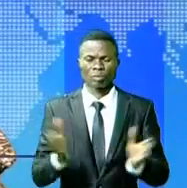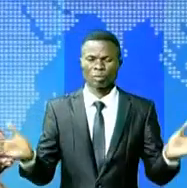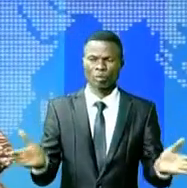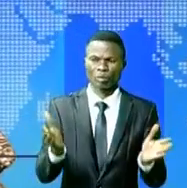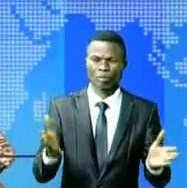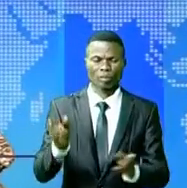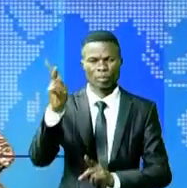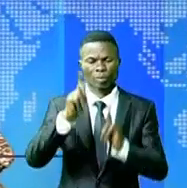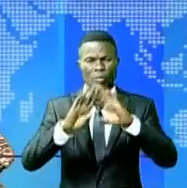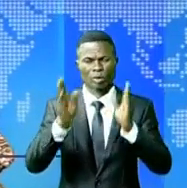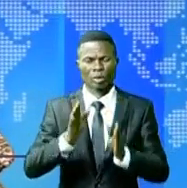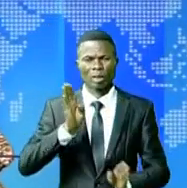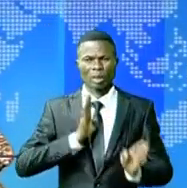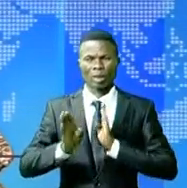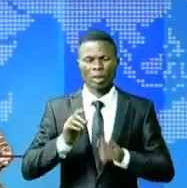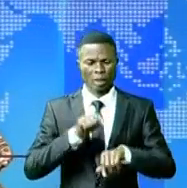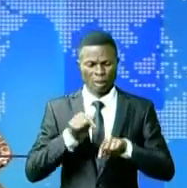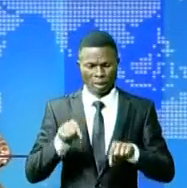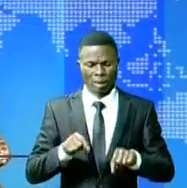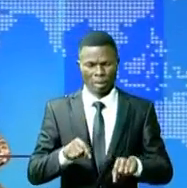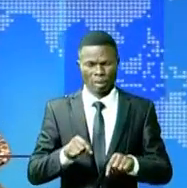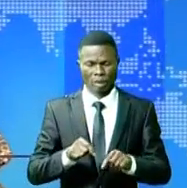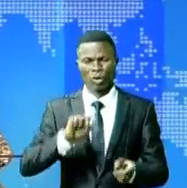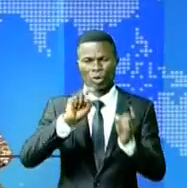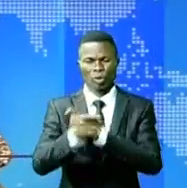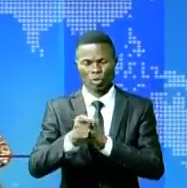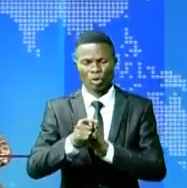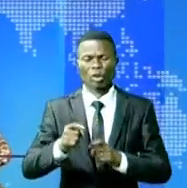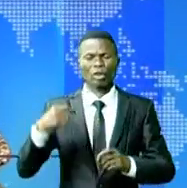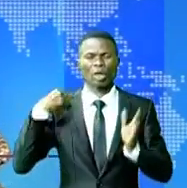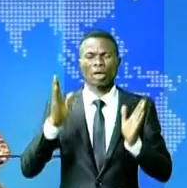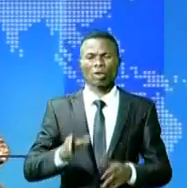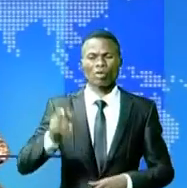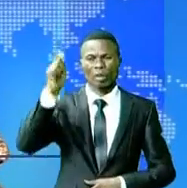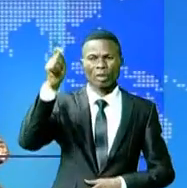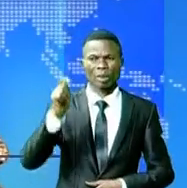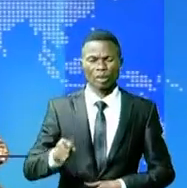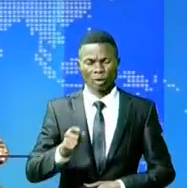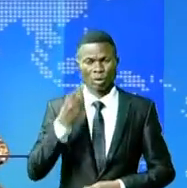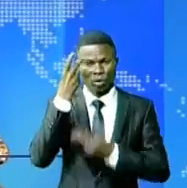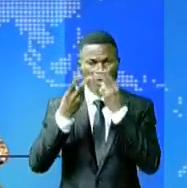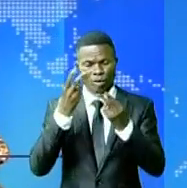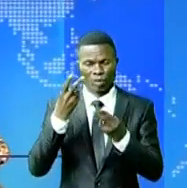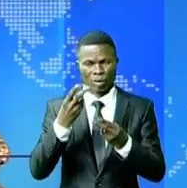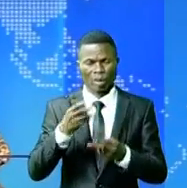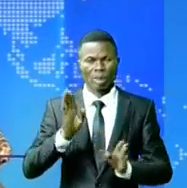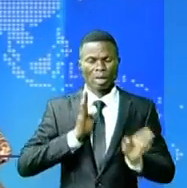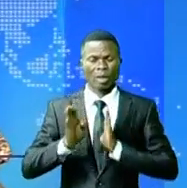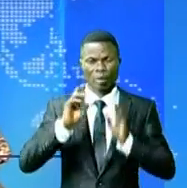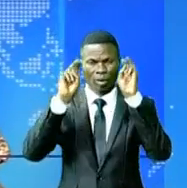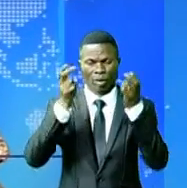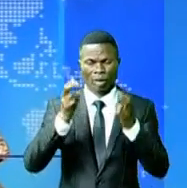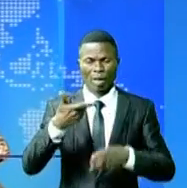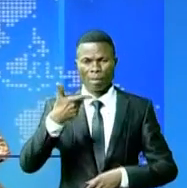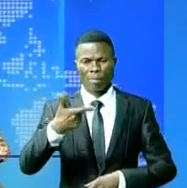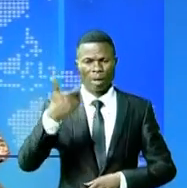Réconforter les habitants de Beni pendant cette période de l'état de siège, c'était ça l'objet de la visite effectuée à Beniville le